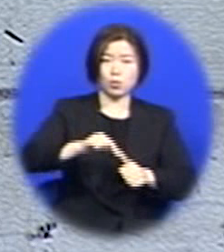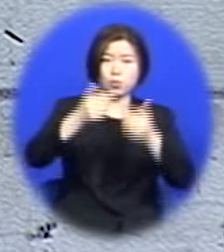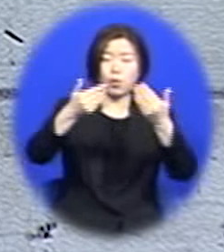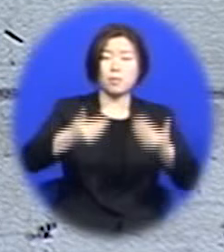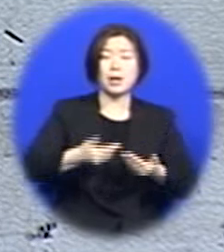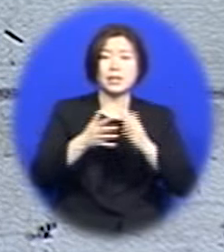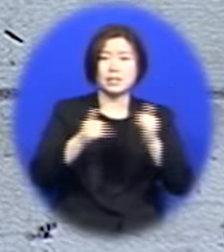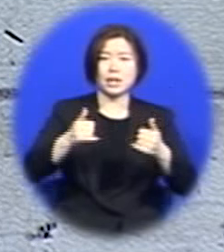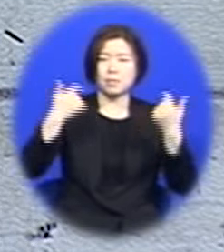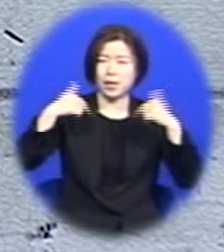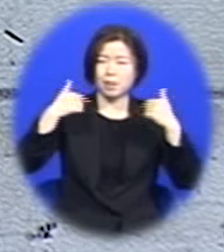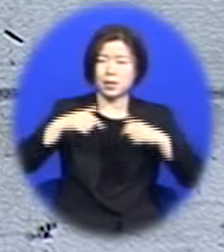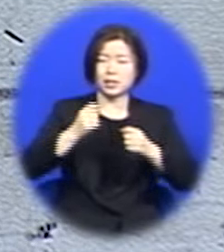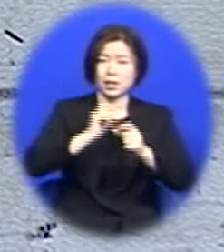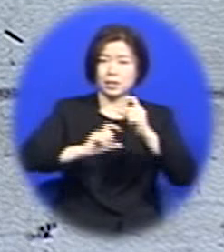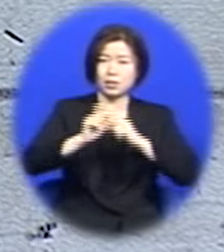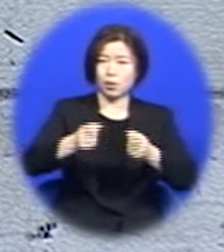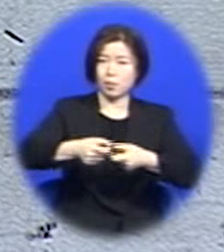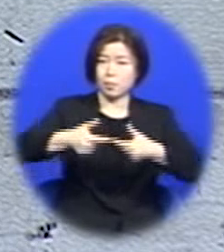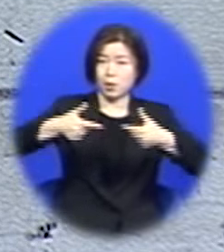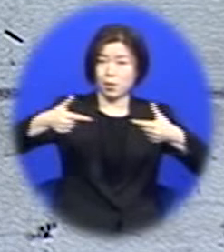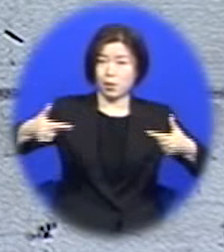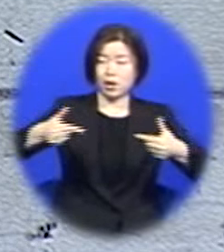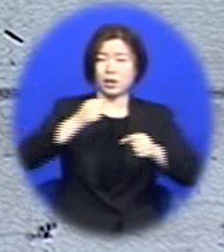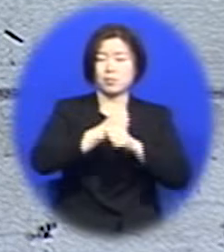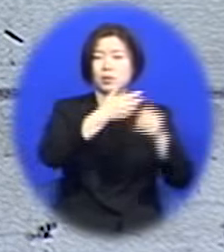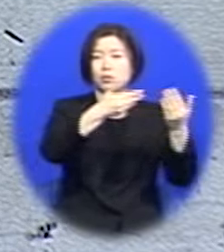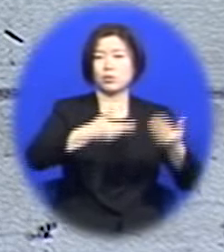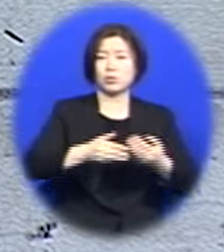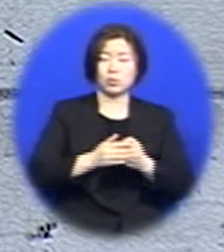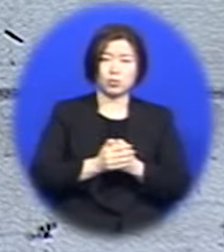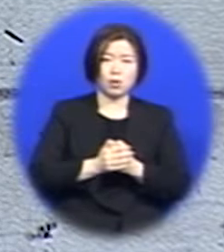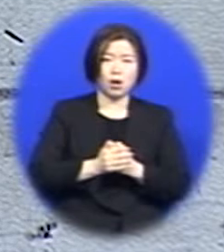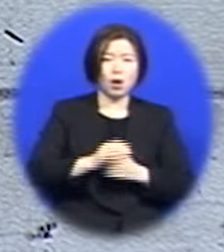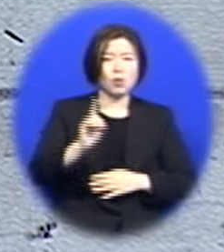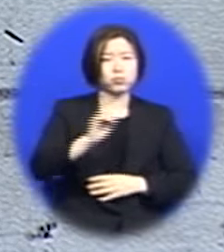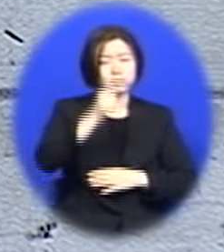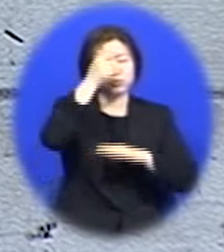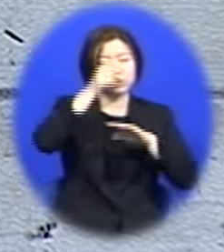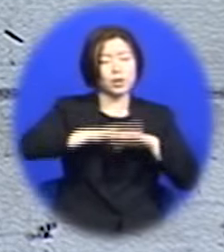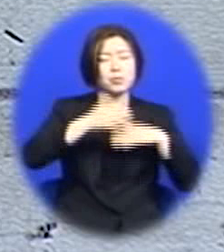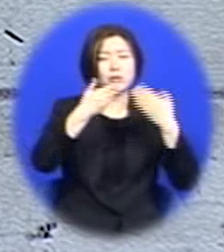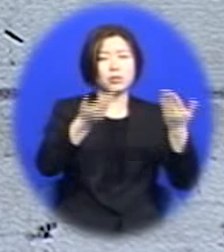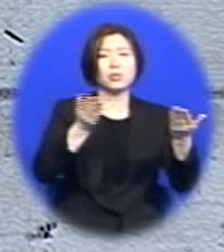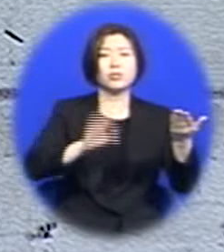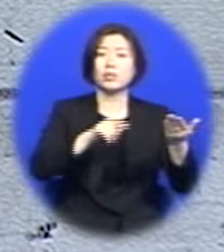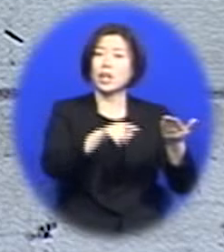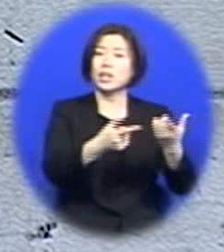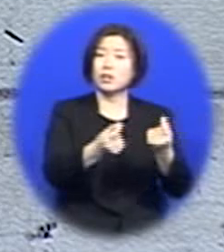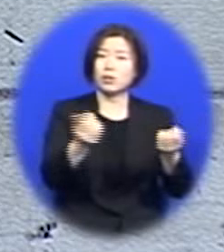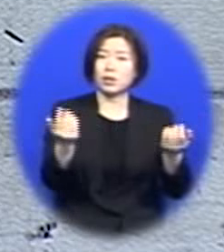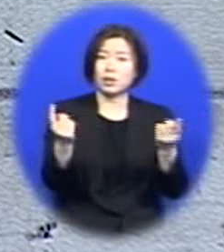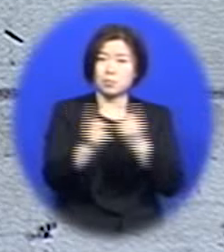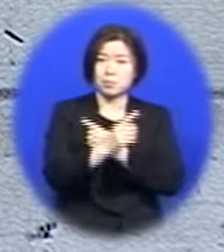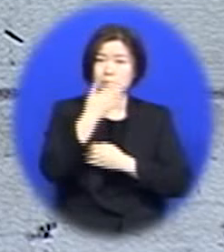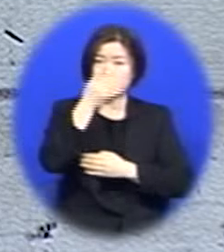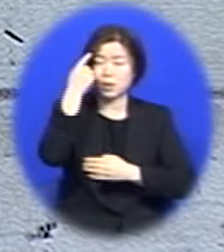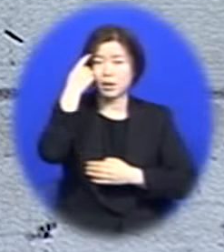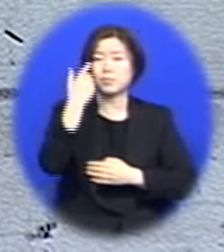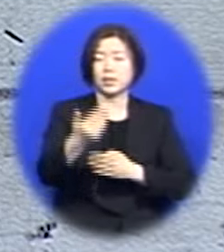날마다 더하게 하시니라. 세상이 어떤 예배를 드렸길래 이렇게 되는 거죠? 바로 예배